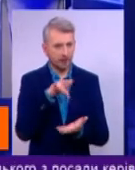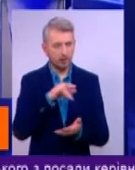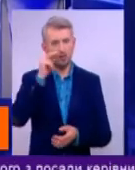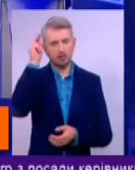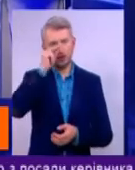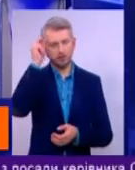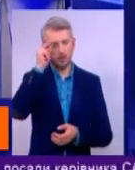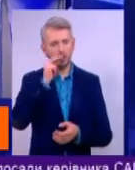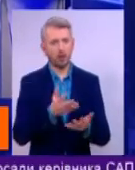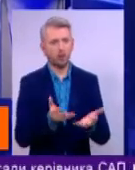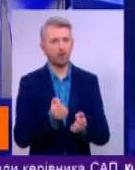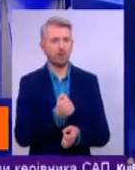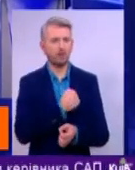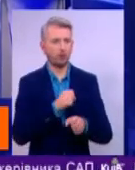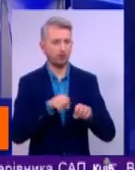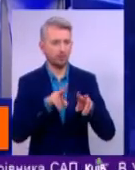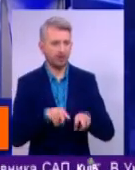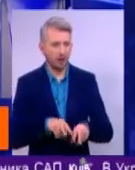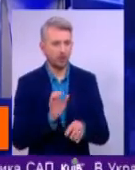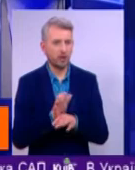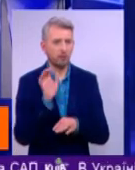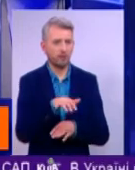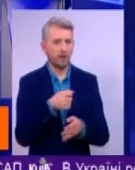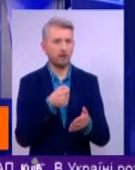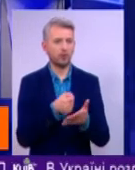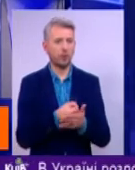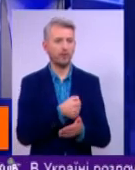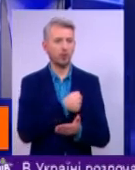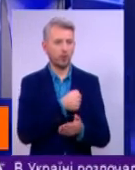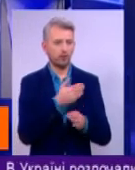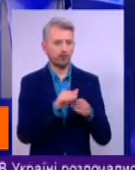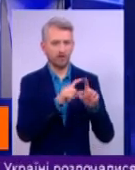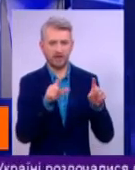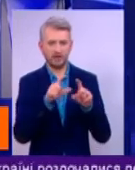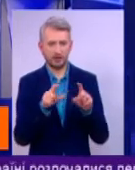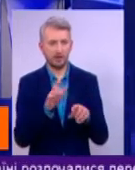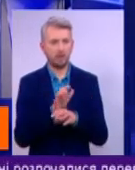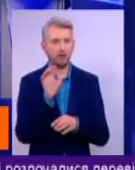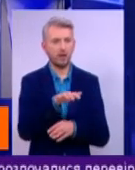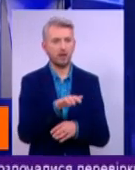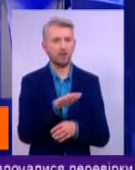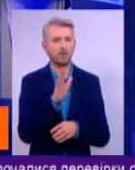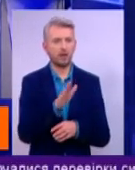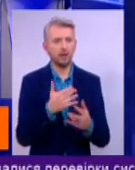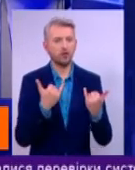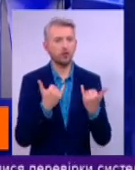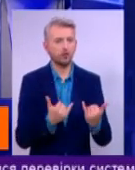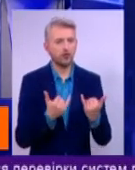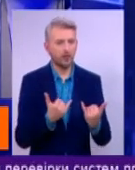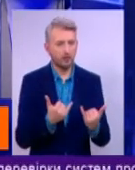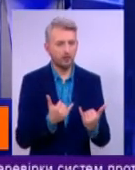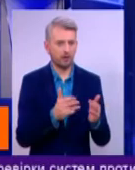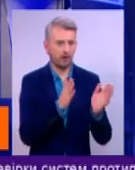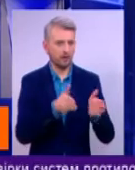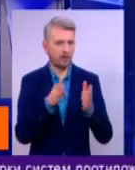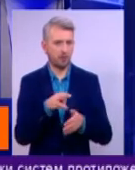навчання отримання військової спеціальності направляється до військових частин, направляється в сучасні